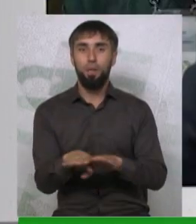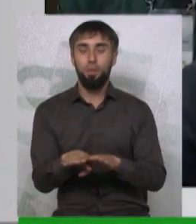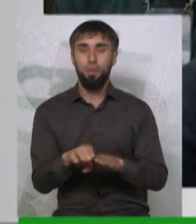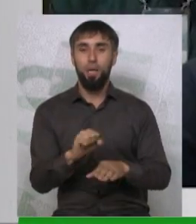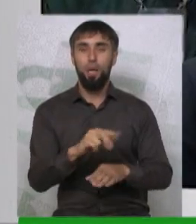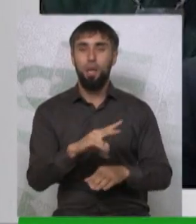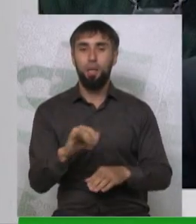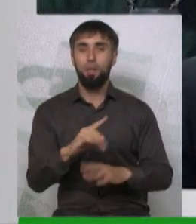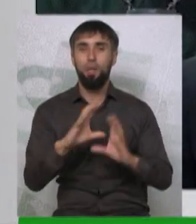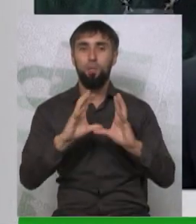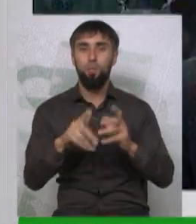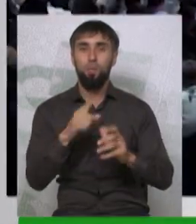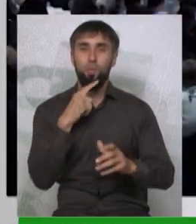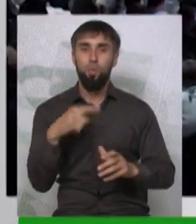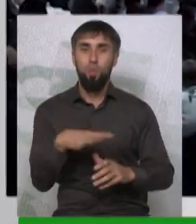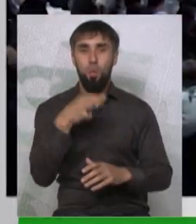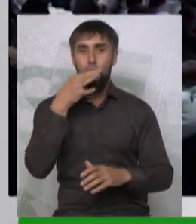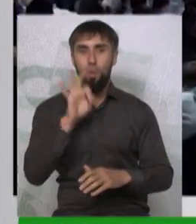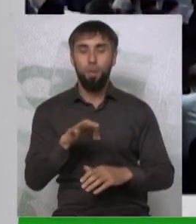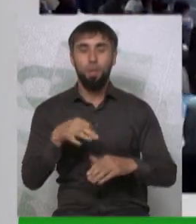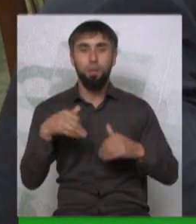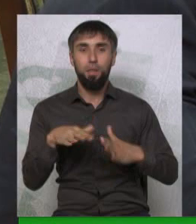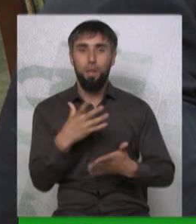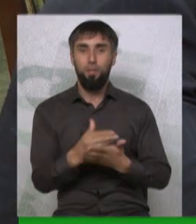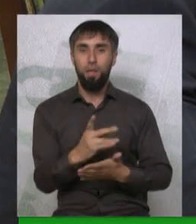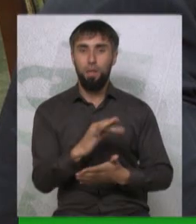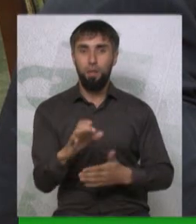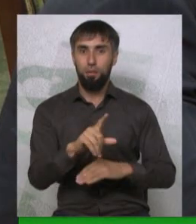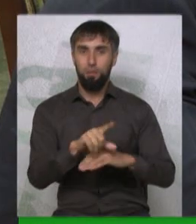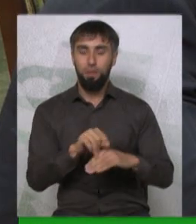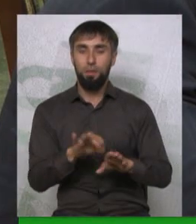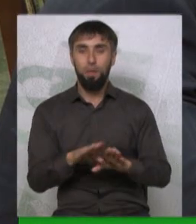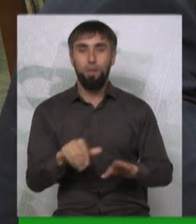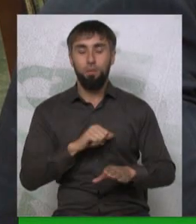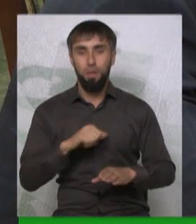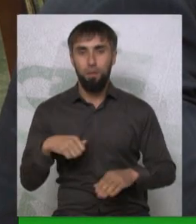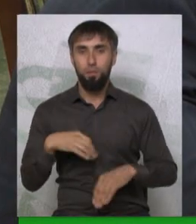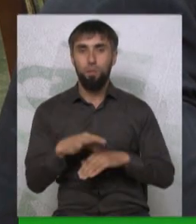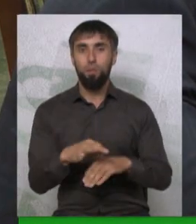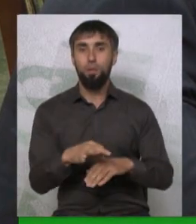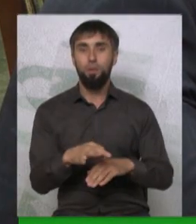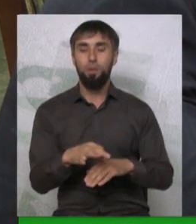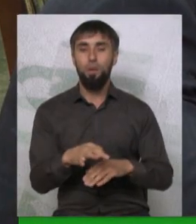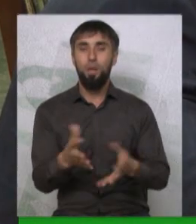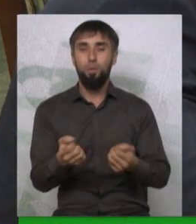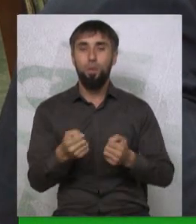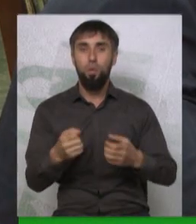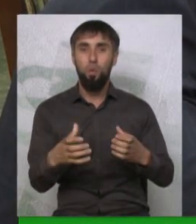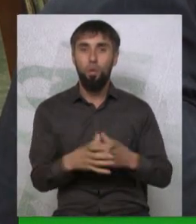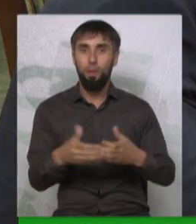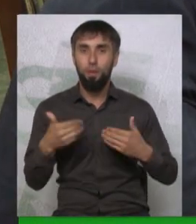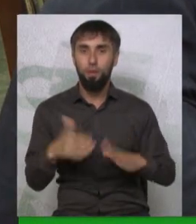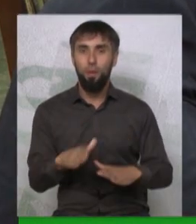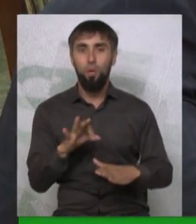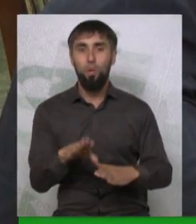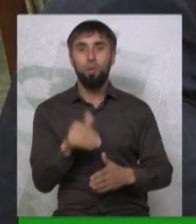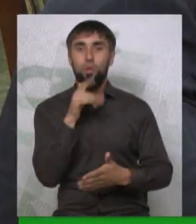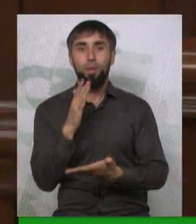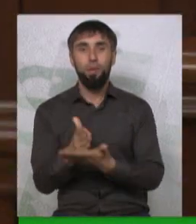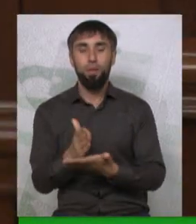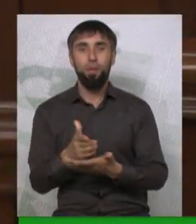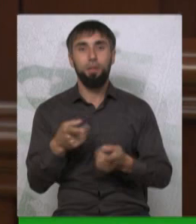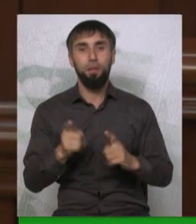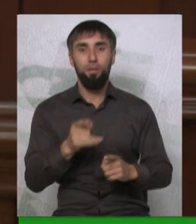анализа мирового и отечественного опыта решения своего кейса, тем самым отметив отличие принятого командного решения от имеющихся